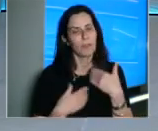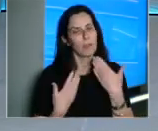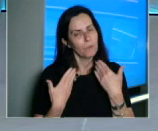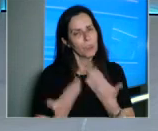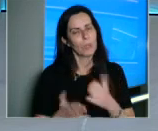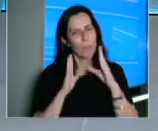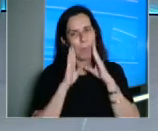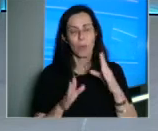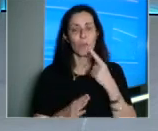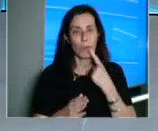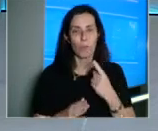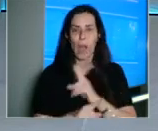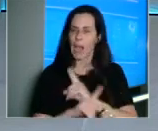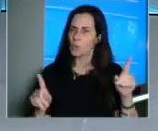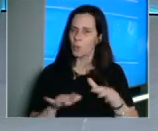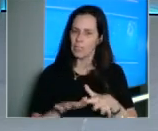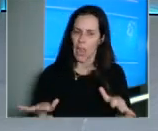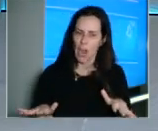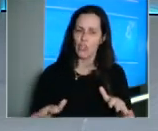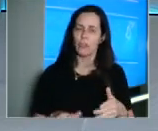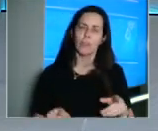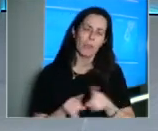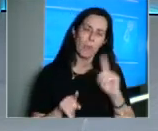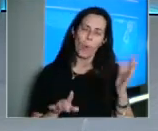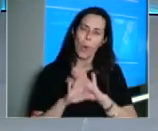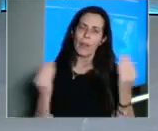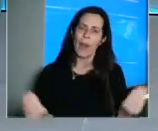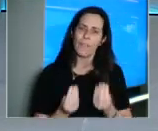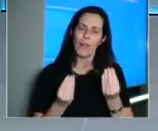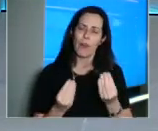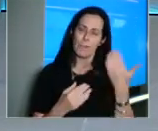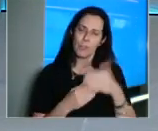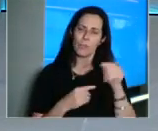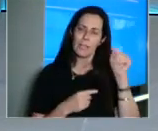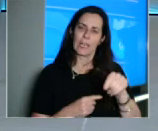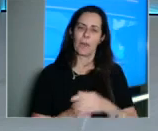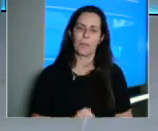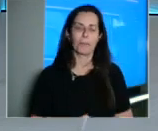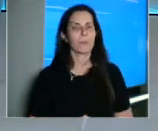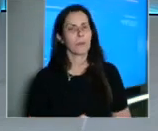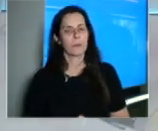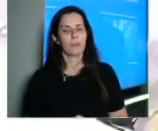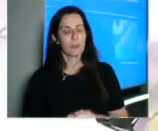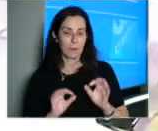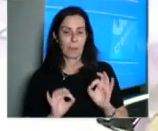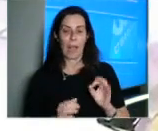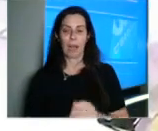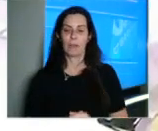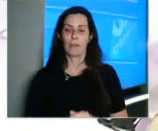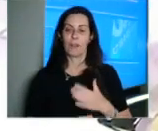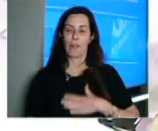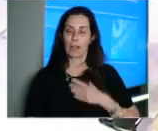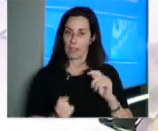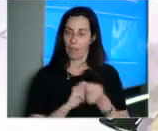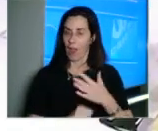בהם את האמונה, ואומרים, אסור להתייאש, וכמו כל דבר טוב יגיע בסוף, בעזרת השם. כן, בהחלט, והחג הזה